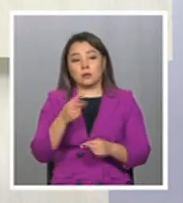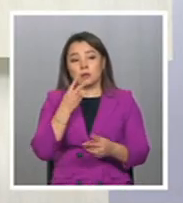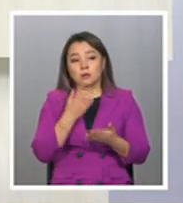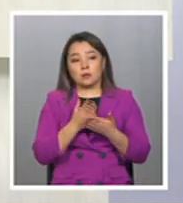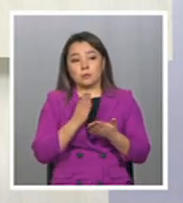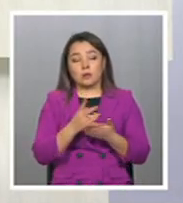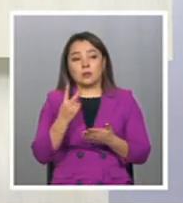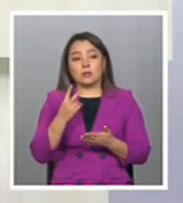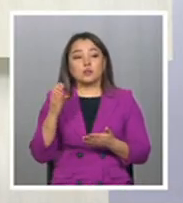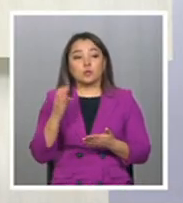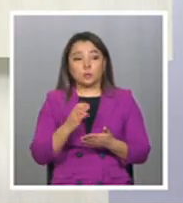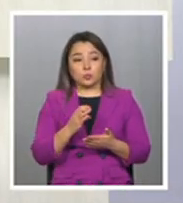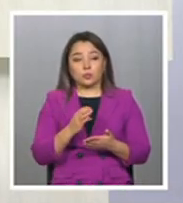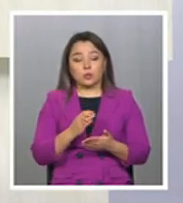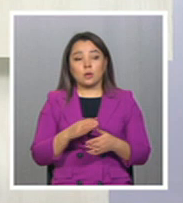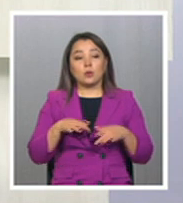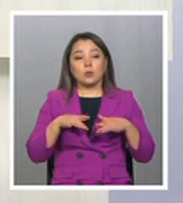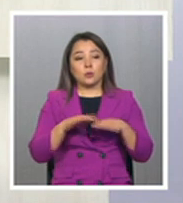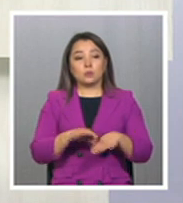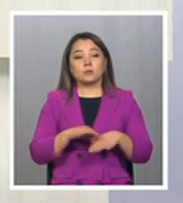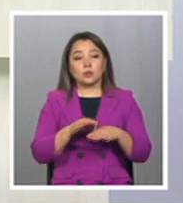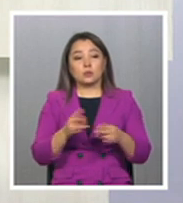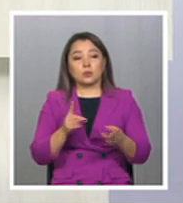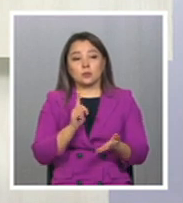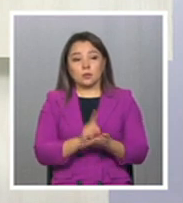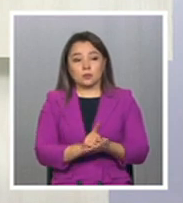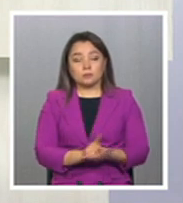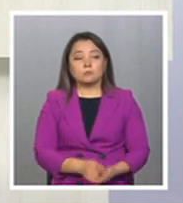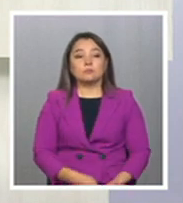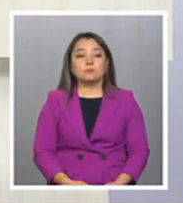2 секунд бойы қозғалыс жасауы тиіс.